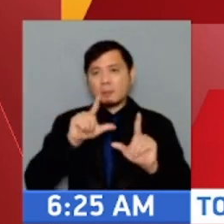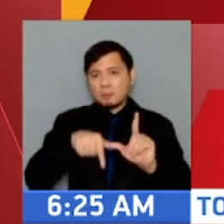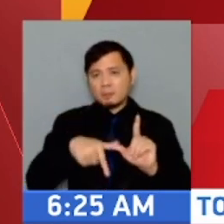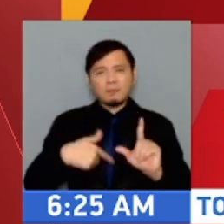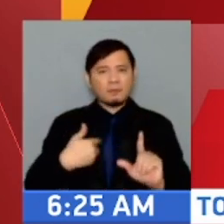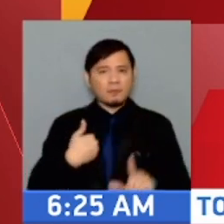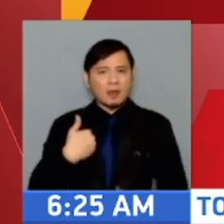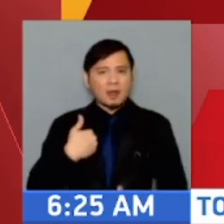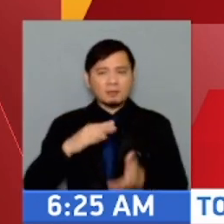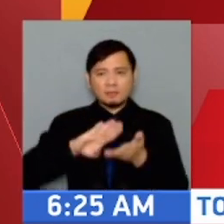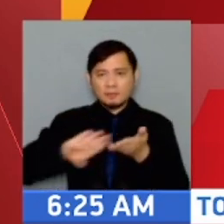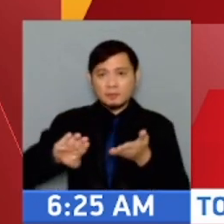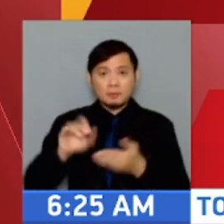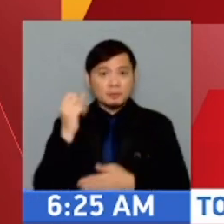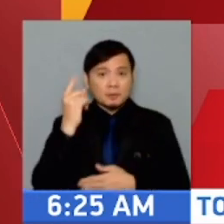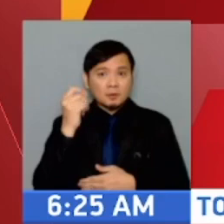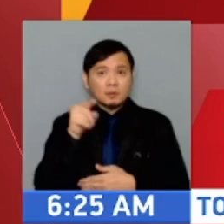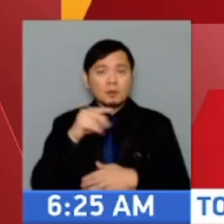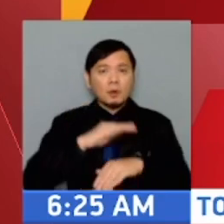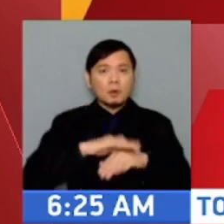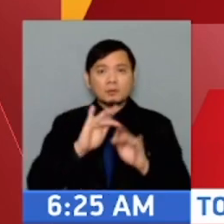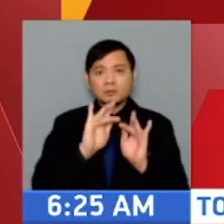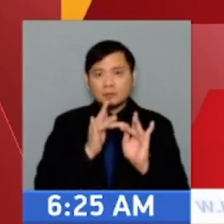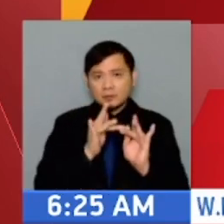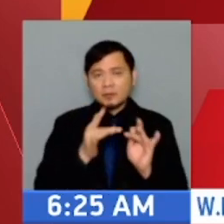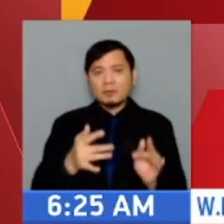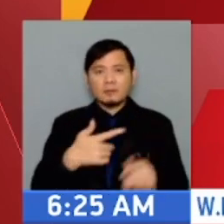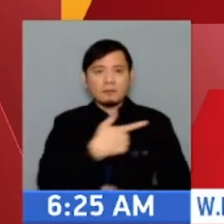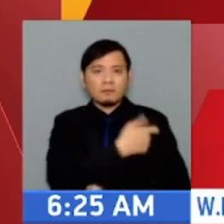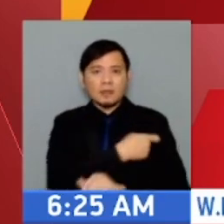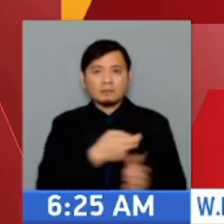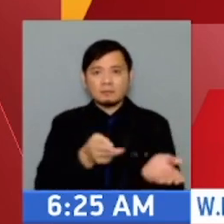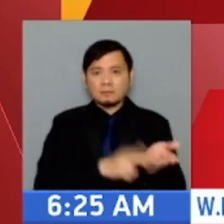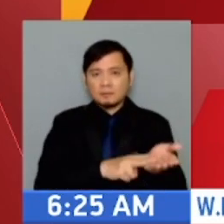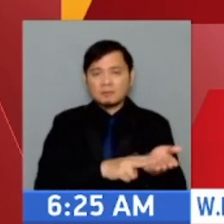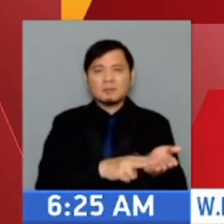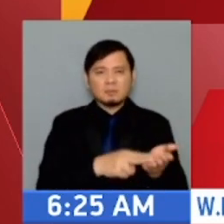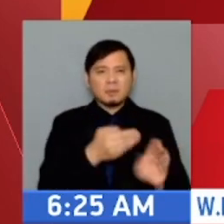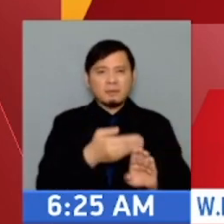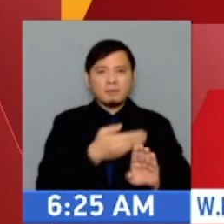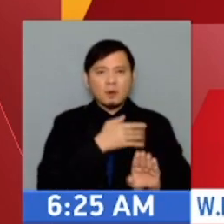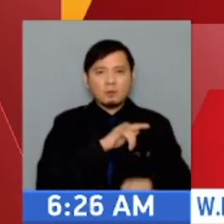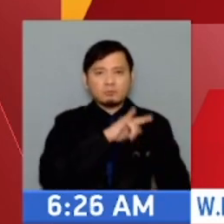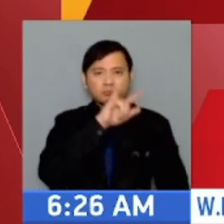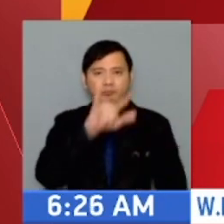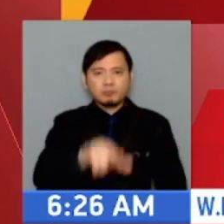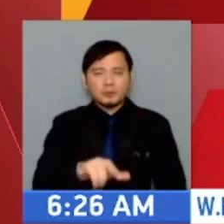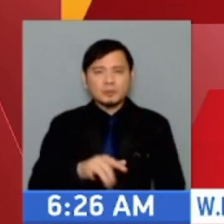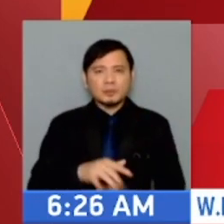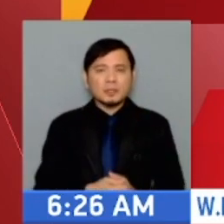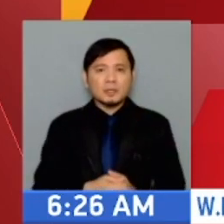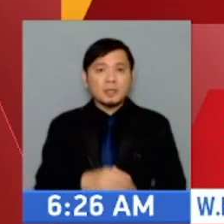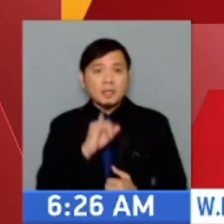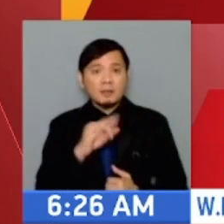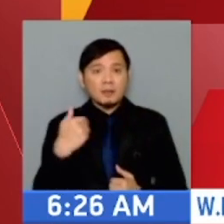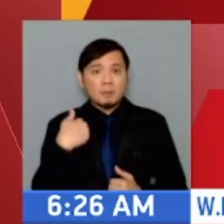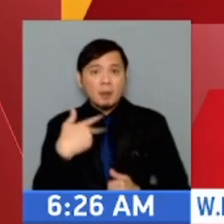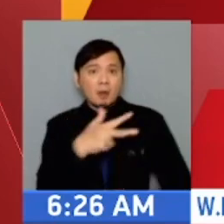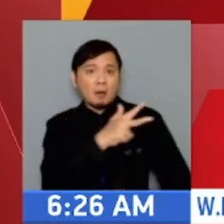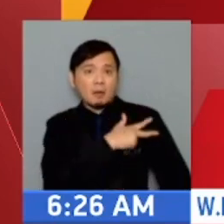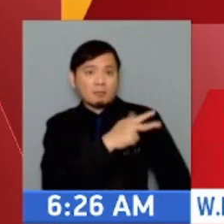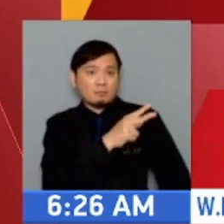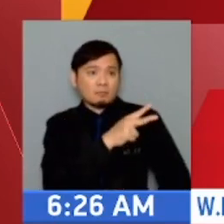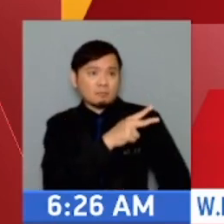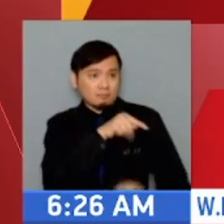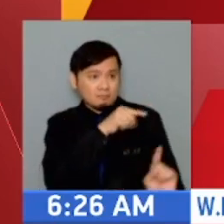vaccination registration bago bumiyahe. Ang mga pasaherong hindi bakunado, ika-quarantine sa bansa. Required ang